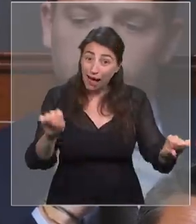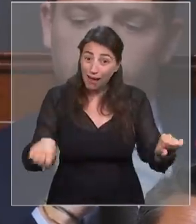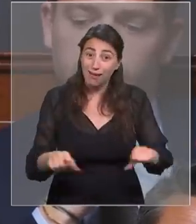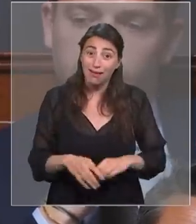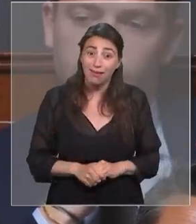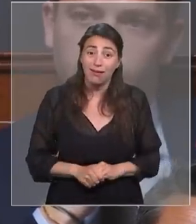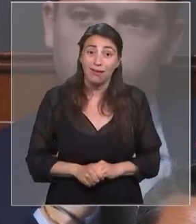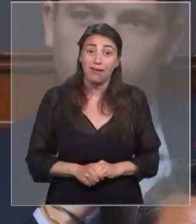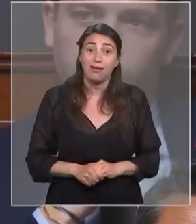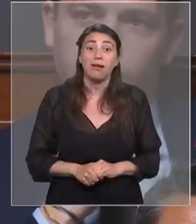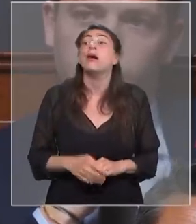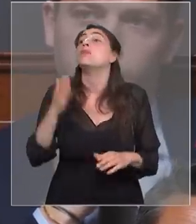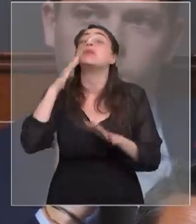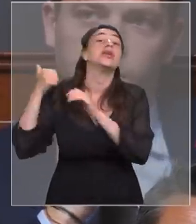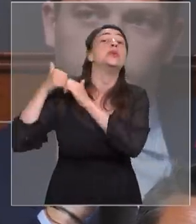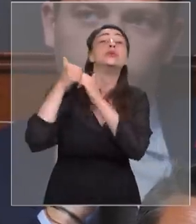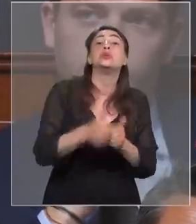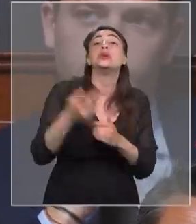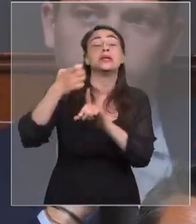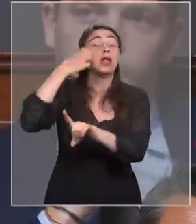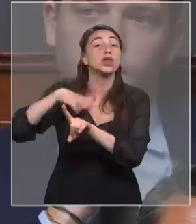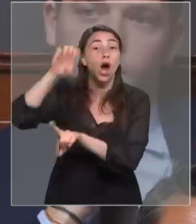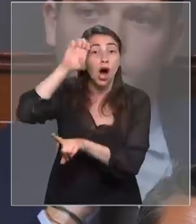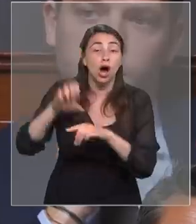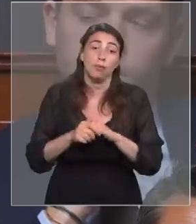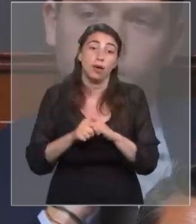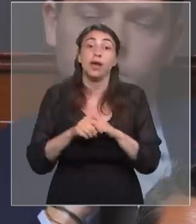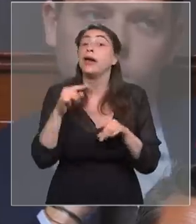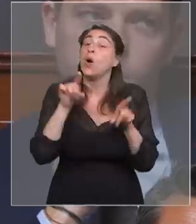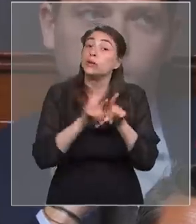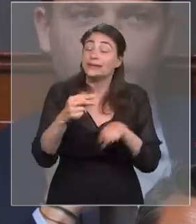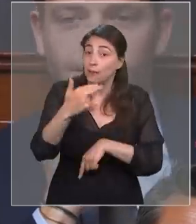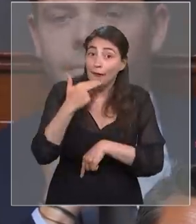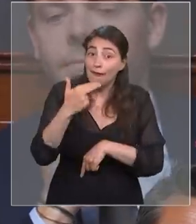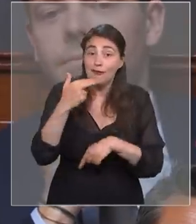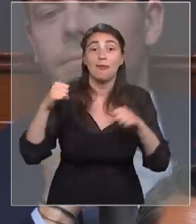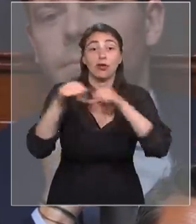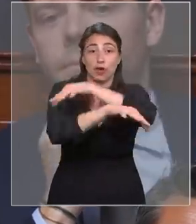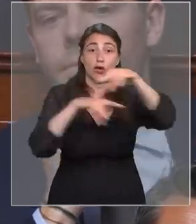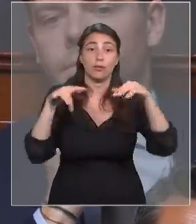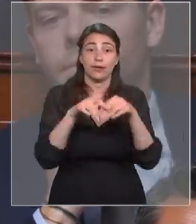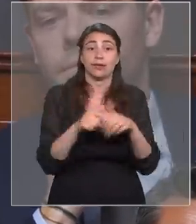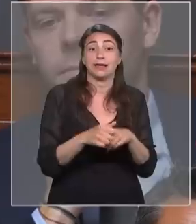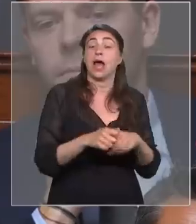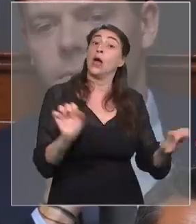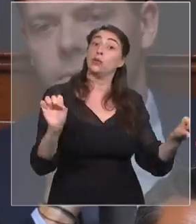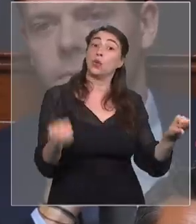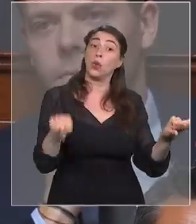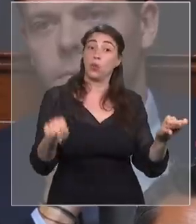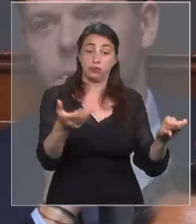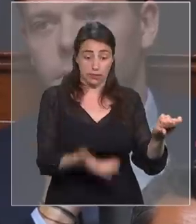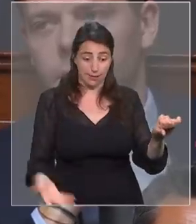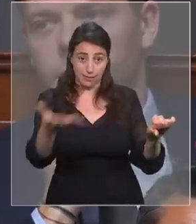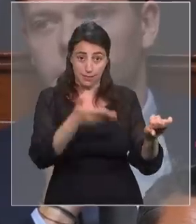place des normes européennes et l'amélioration des performances environnementales, les 2 roues motorisées ne sont responsables que de